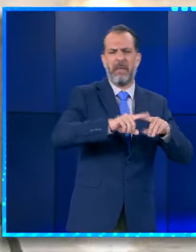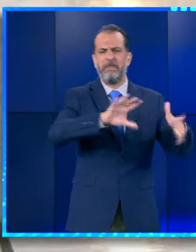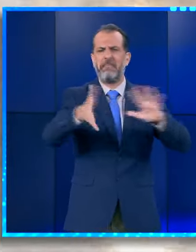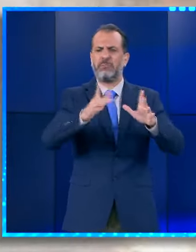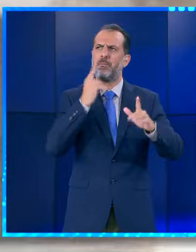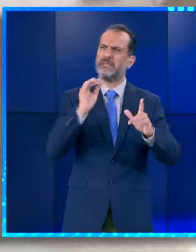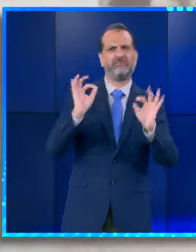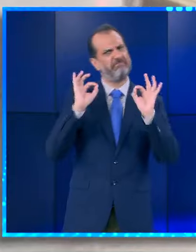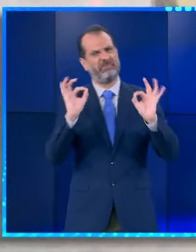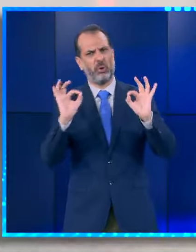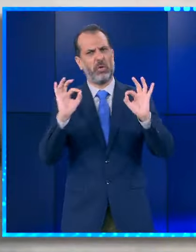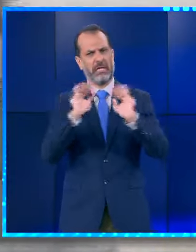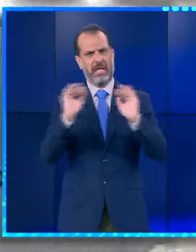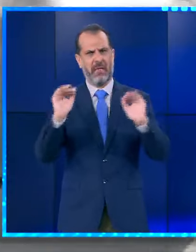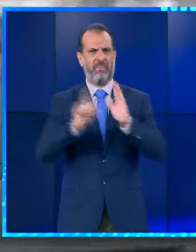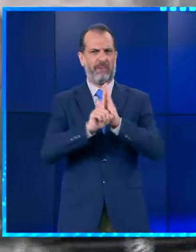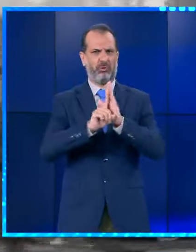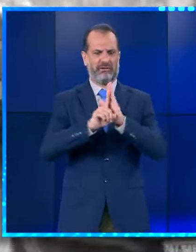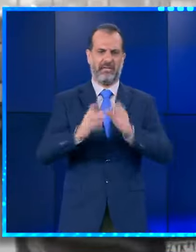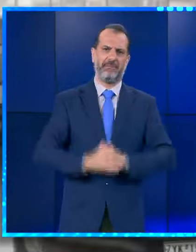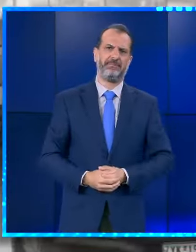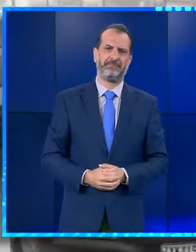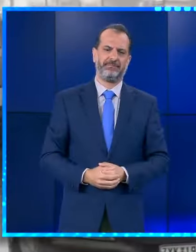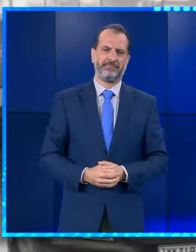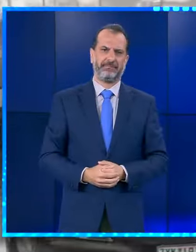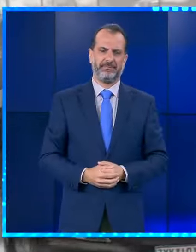στα φυσιολογικά για την εποχή επίπεδα.